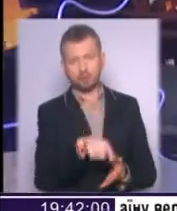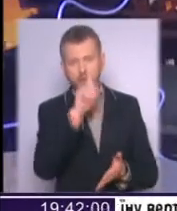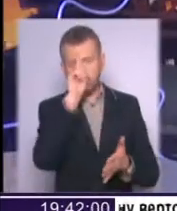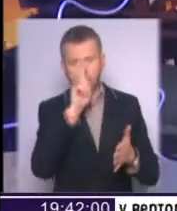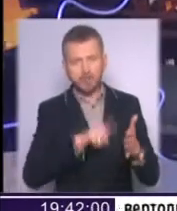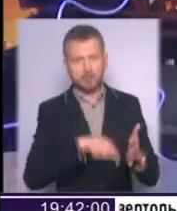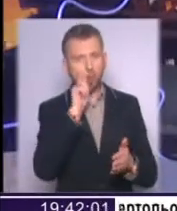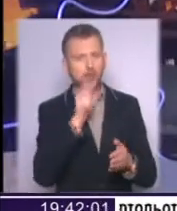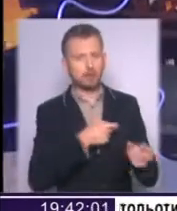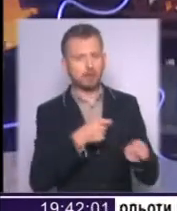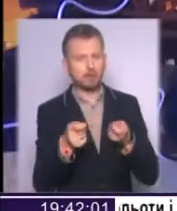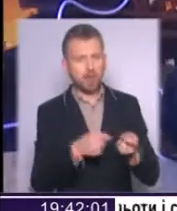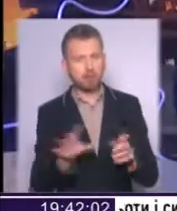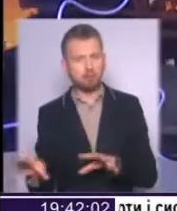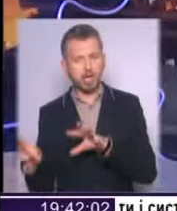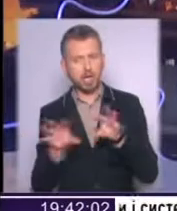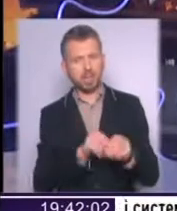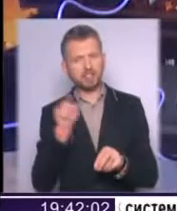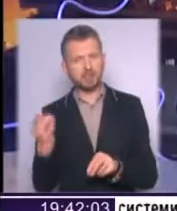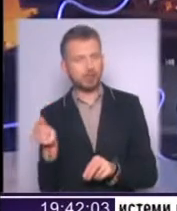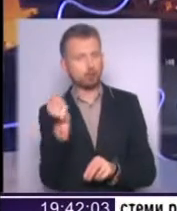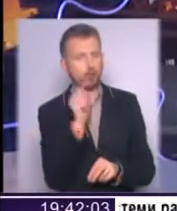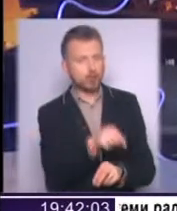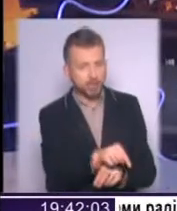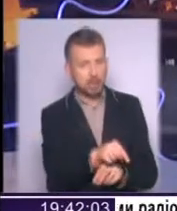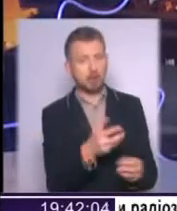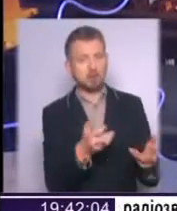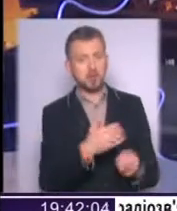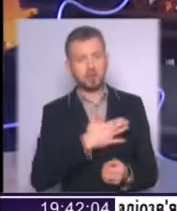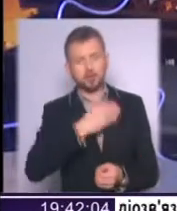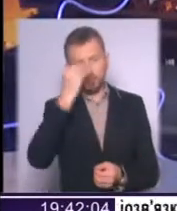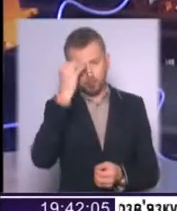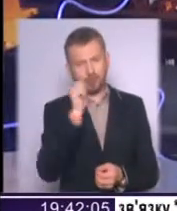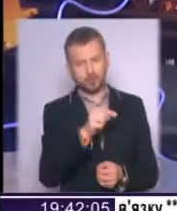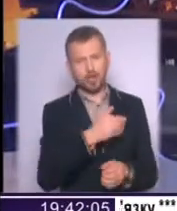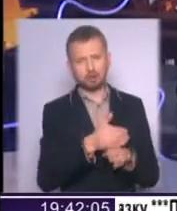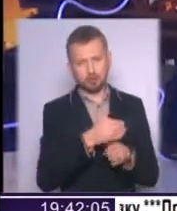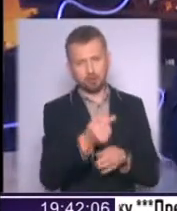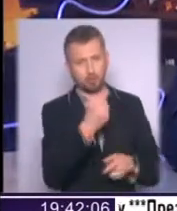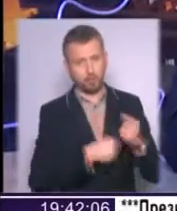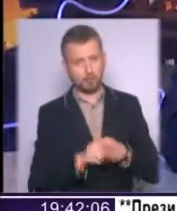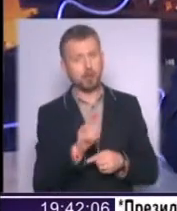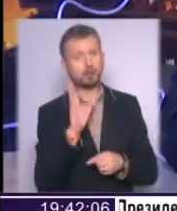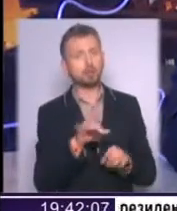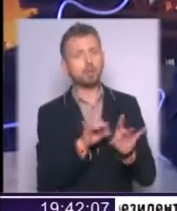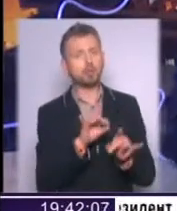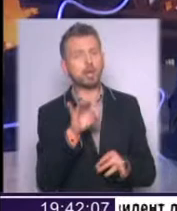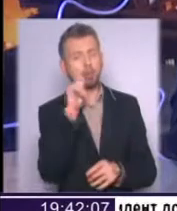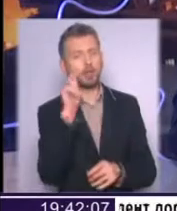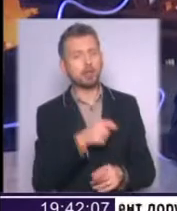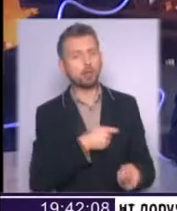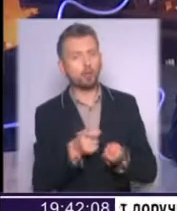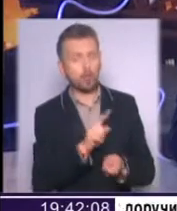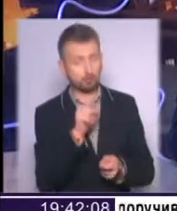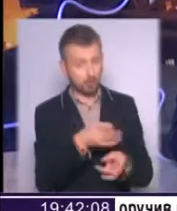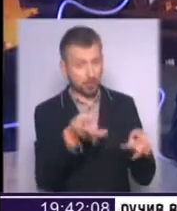українській владі, так, переїхала звідти сюди, пристала так на нашу позицію, вона згодом повернеться. Але що вона буде розповідати про українську владу? Про те, що її